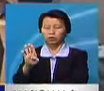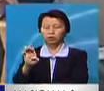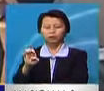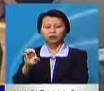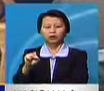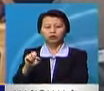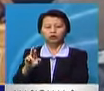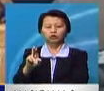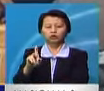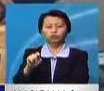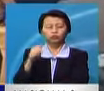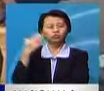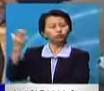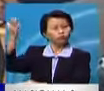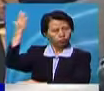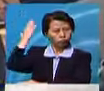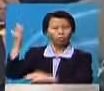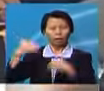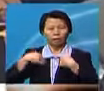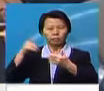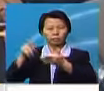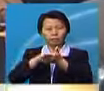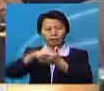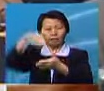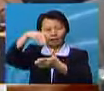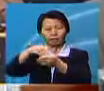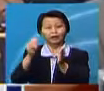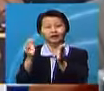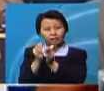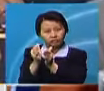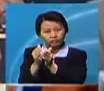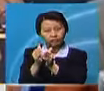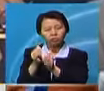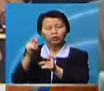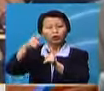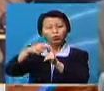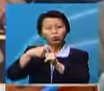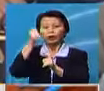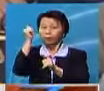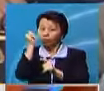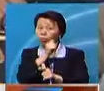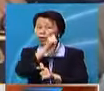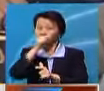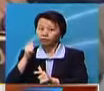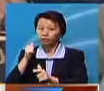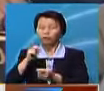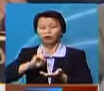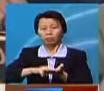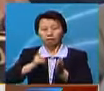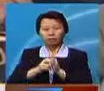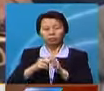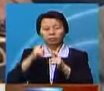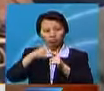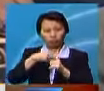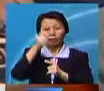juga. Jadi pada bulan puasa ni kita banyak beramal.